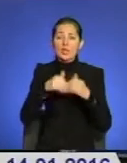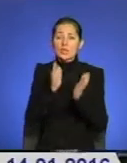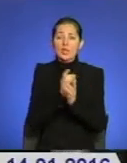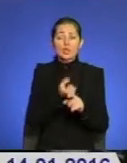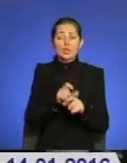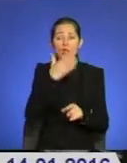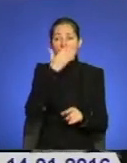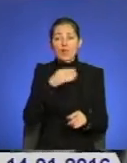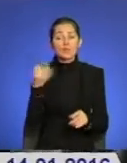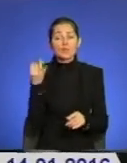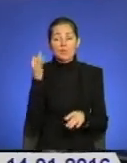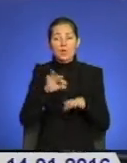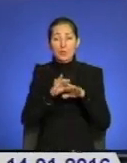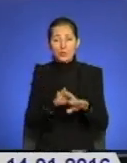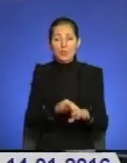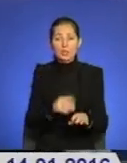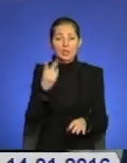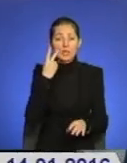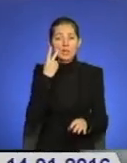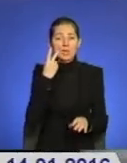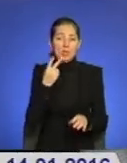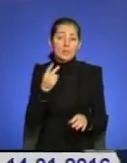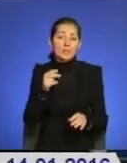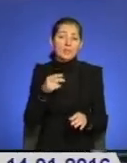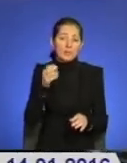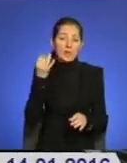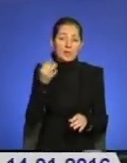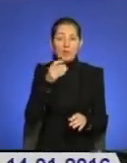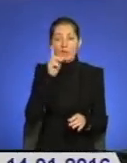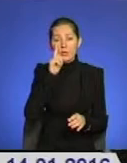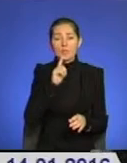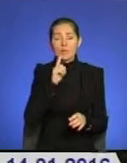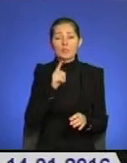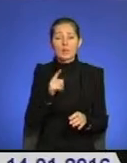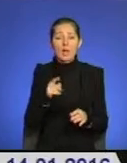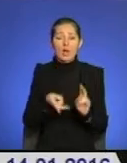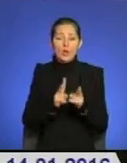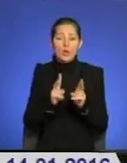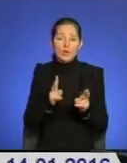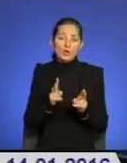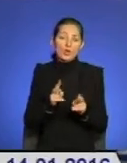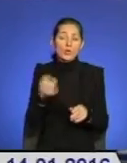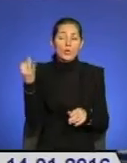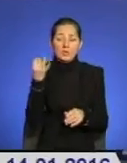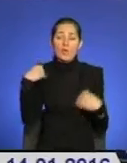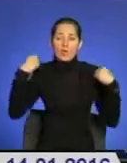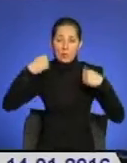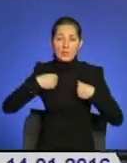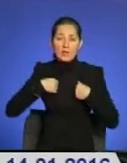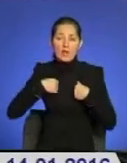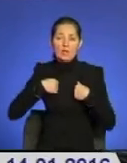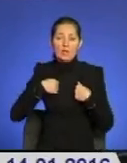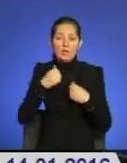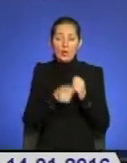проходить. Завжди прийнято варити юшку, отаке. Ну так, взагалі то дуже цікаво перебирається.